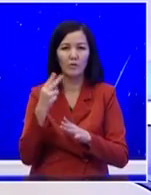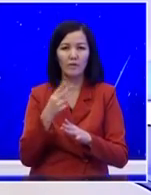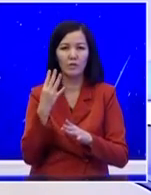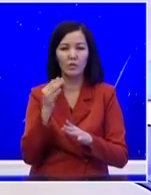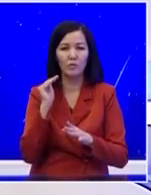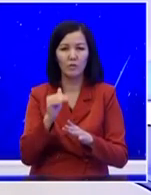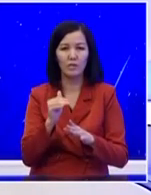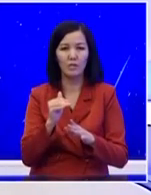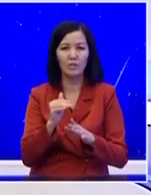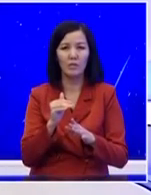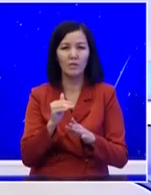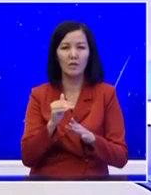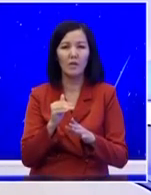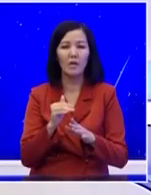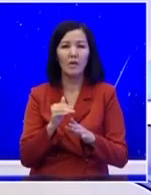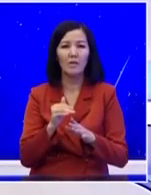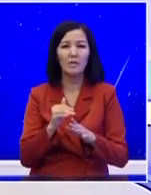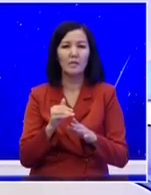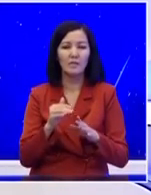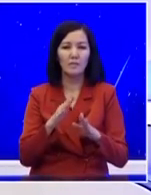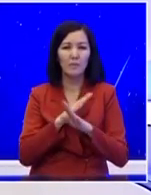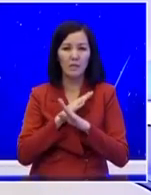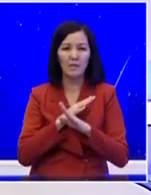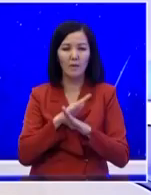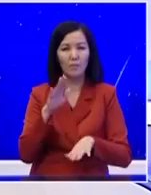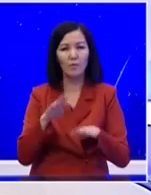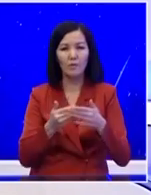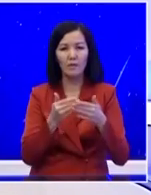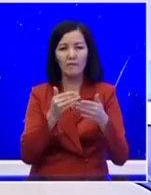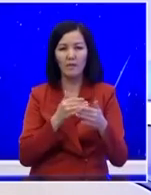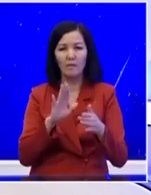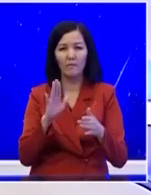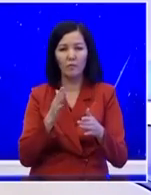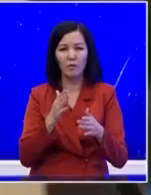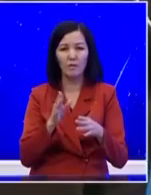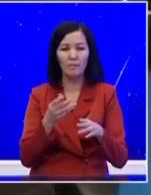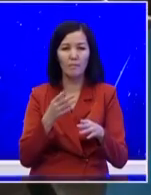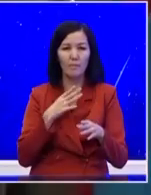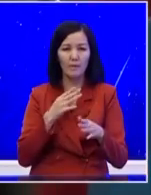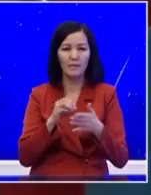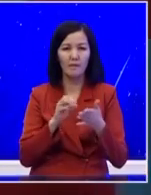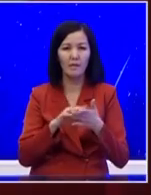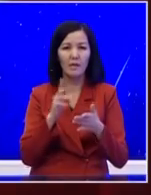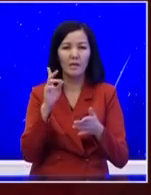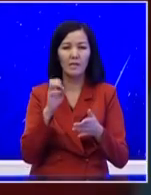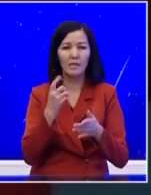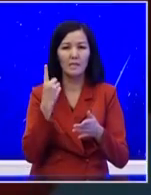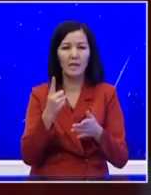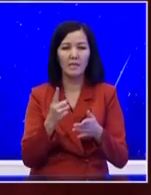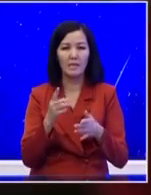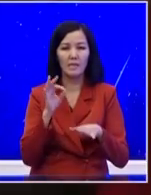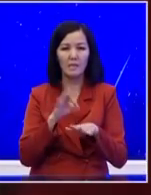24 тысяч. Хотя отмечен некоторый рост смертей по сравнению со вторником, когда был зафиксирован 301 летальный